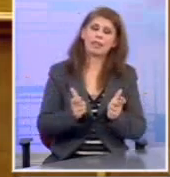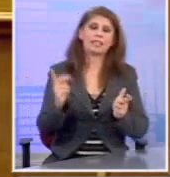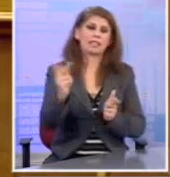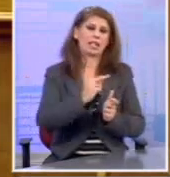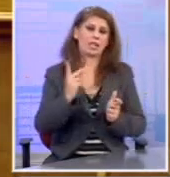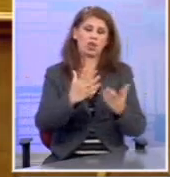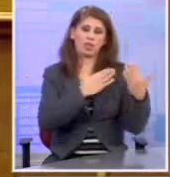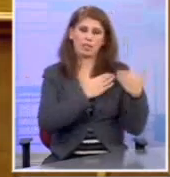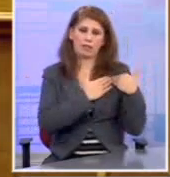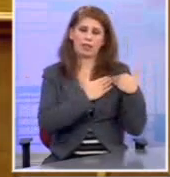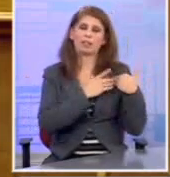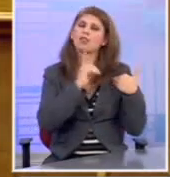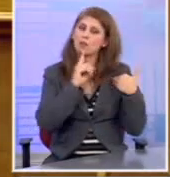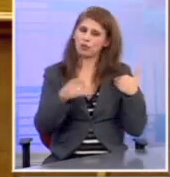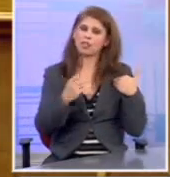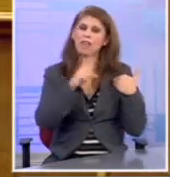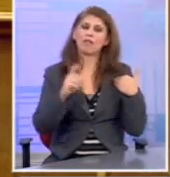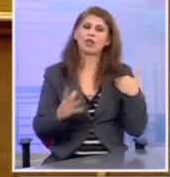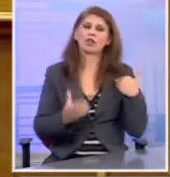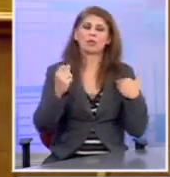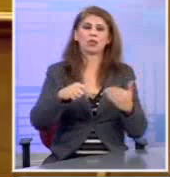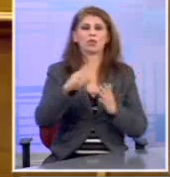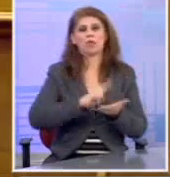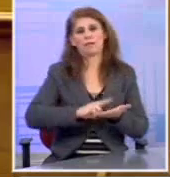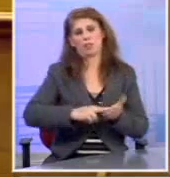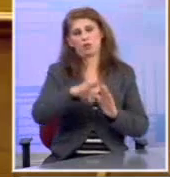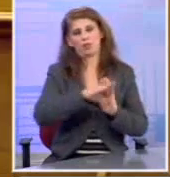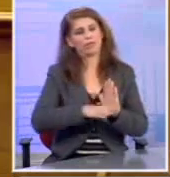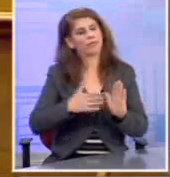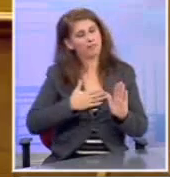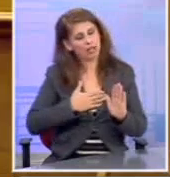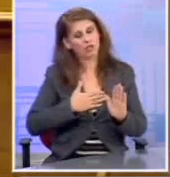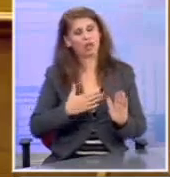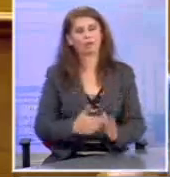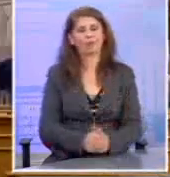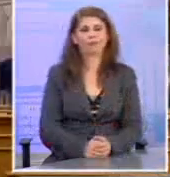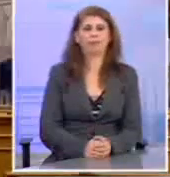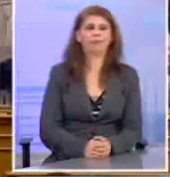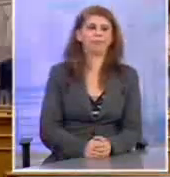κοινωνικής ευθύνης, όπως είναι η βιωσιμότητα του ασφαλιστικού μας συστήματος. Σας ευχαριστώ.